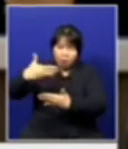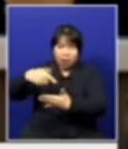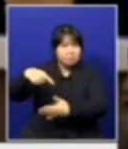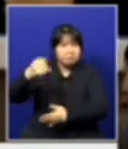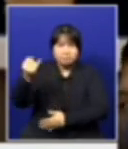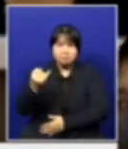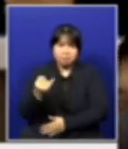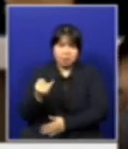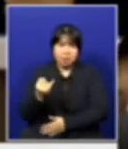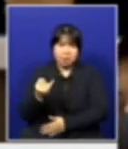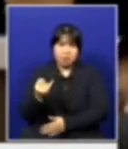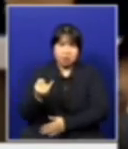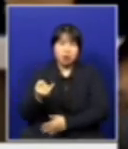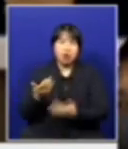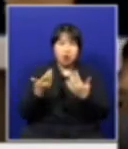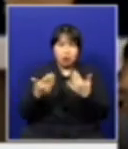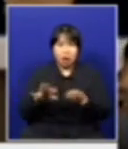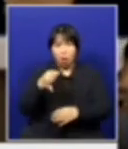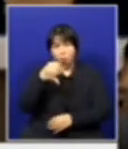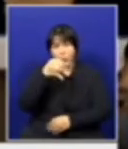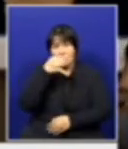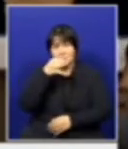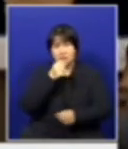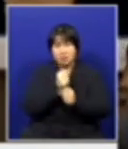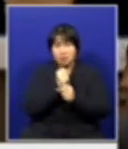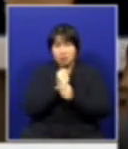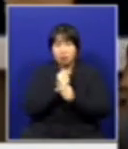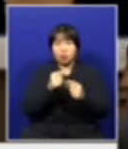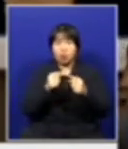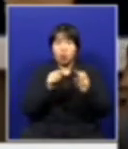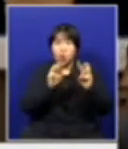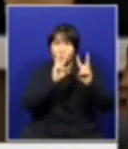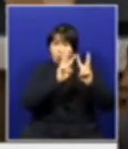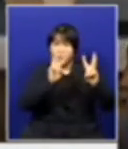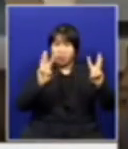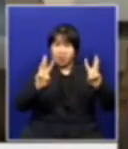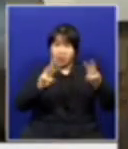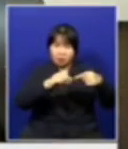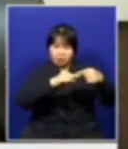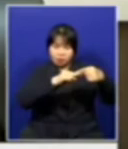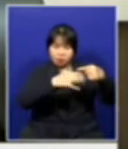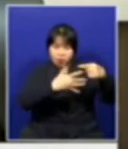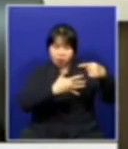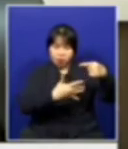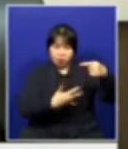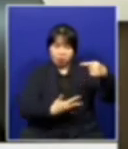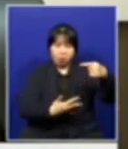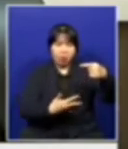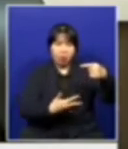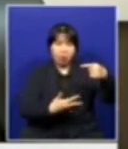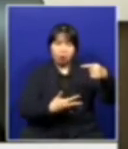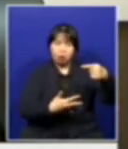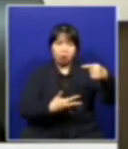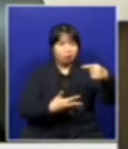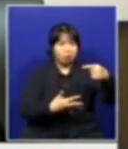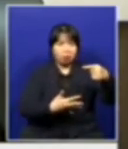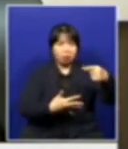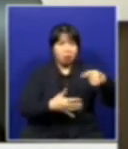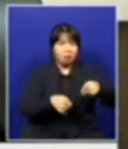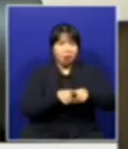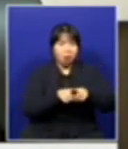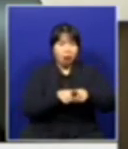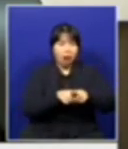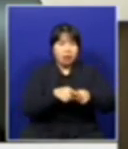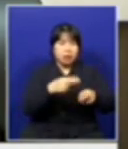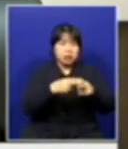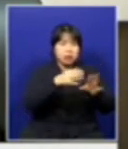ทำให้อาชีพที่ระบบเว็บไซต์ของเราไม่ทิ้งกันเนี่ยนะฮะไม่ได้รับการเยียวยานะฮะแบ่งเป็น